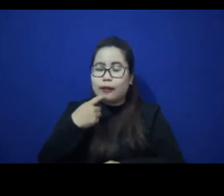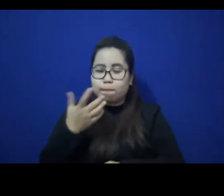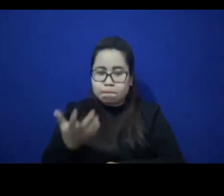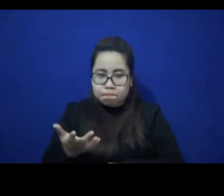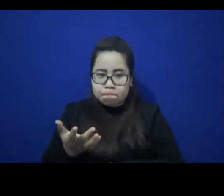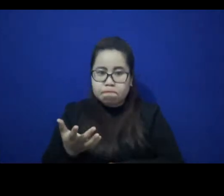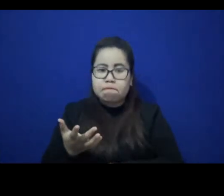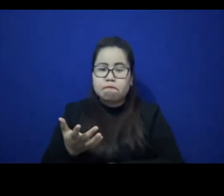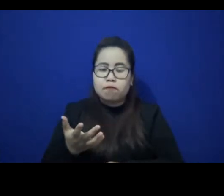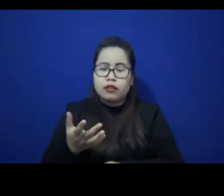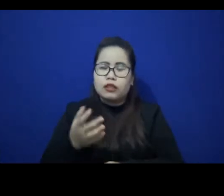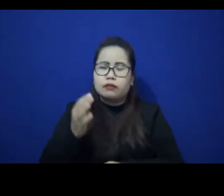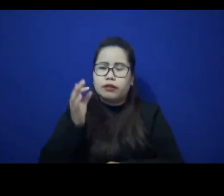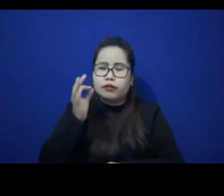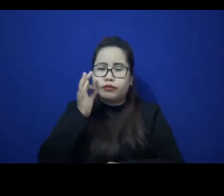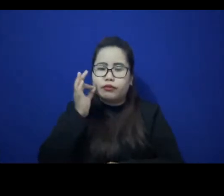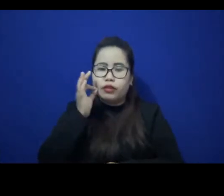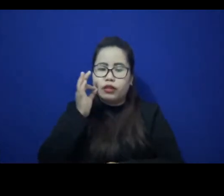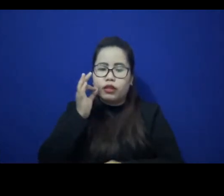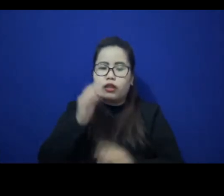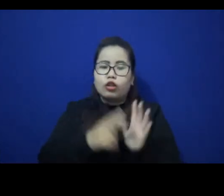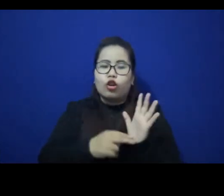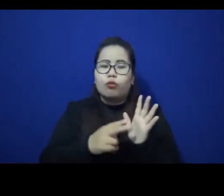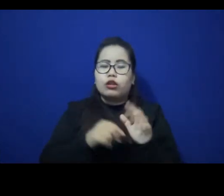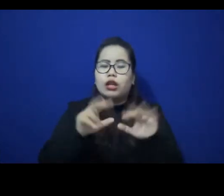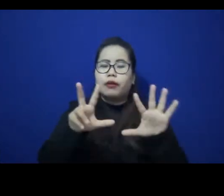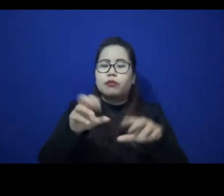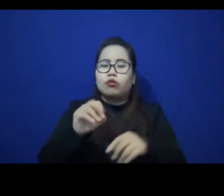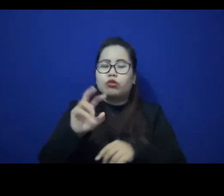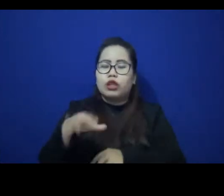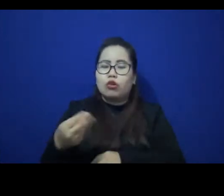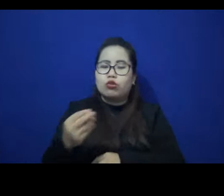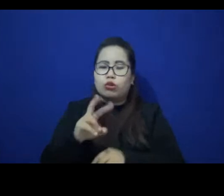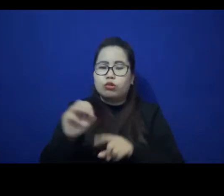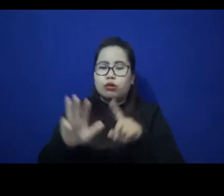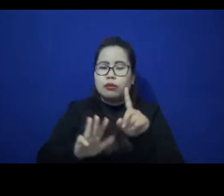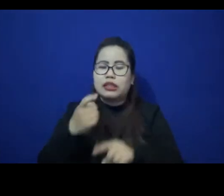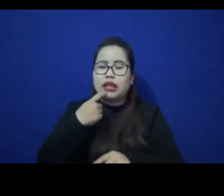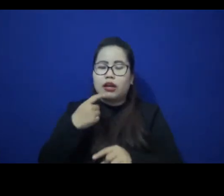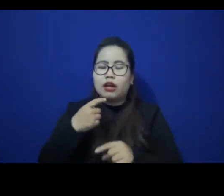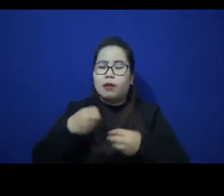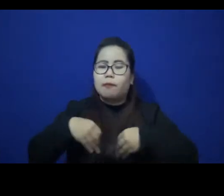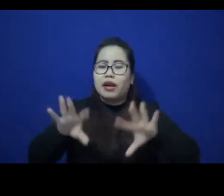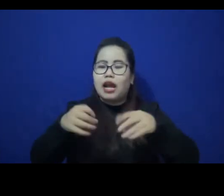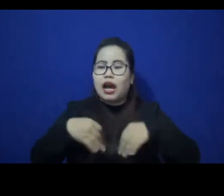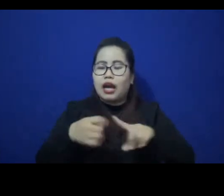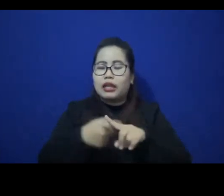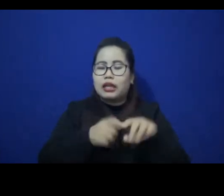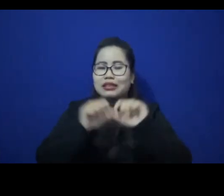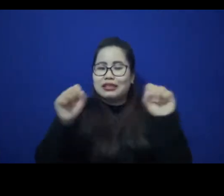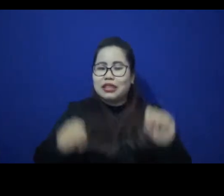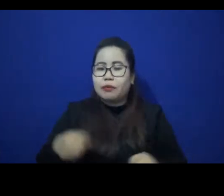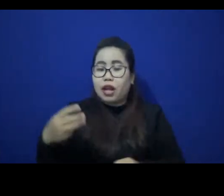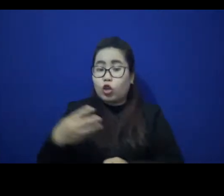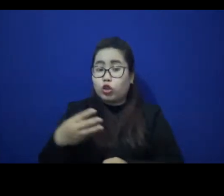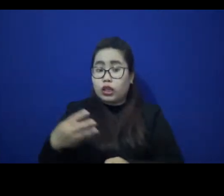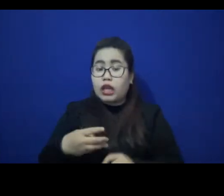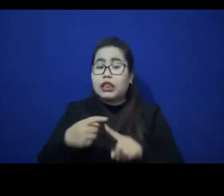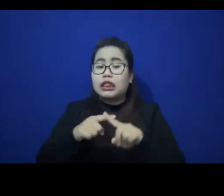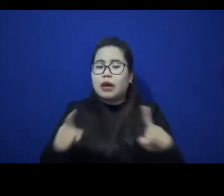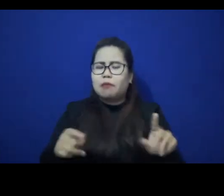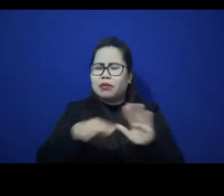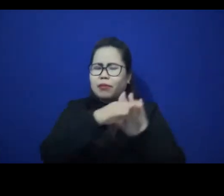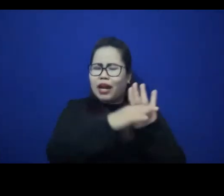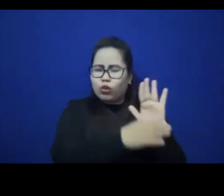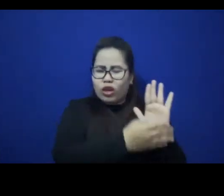engkau Sorry nomor 80 tahun 2019 tentang perdagangan melalui sistem elektronik namun peraturan-peraturan tersebut belum